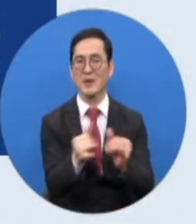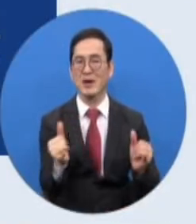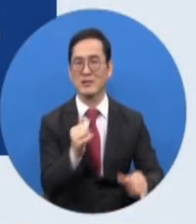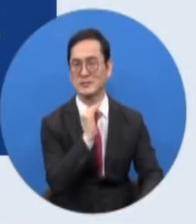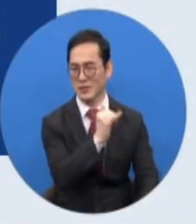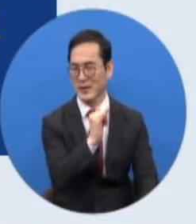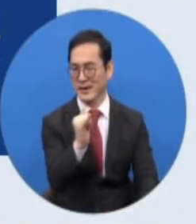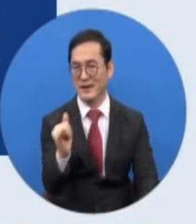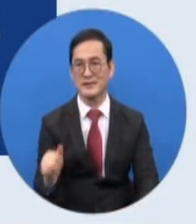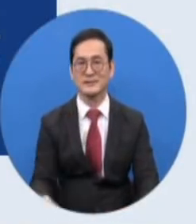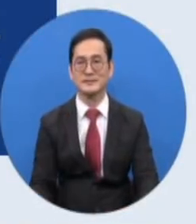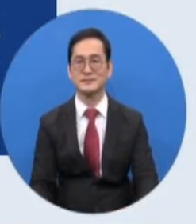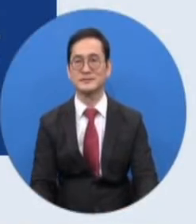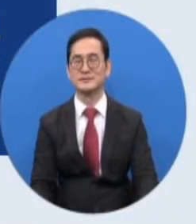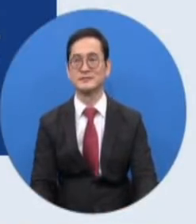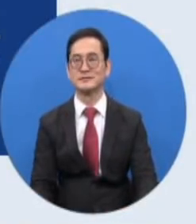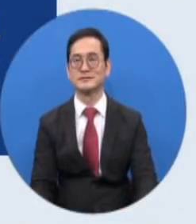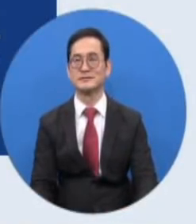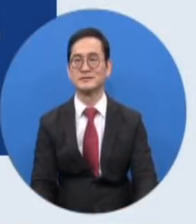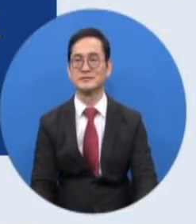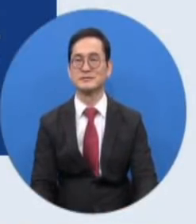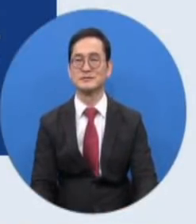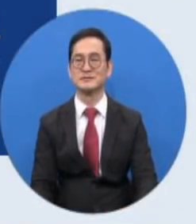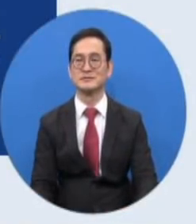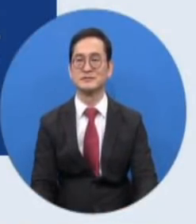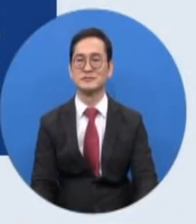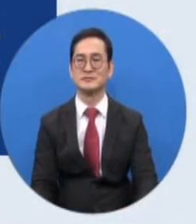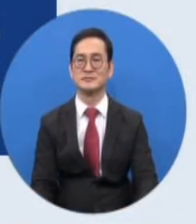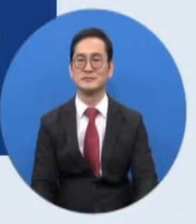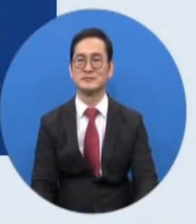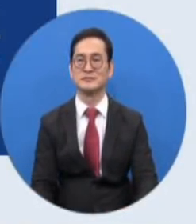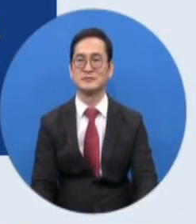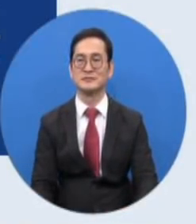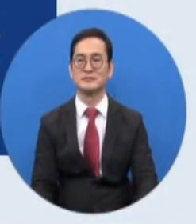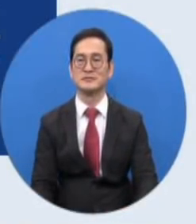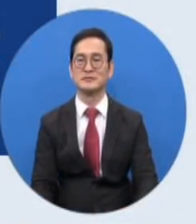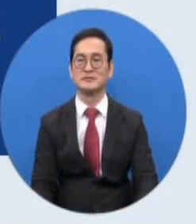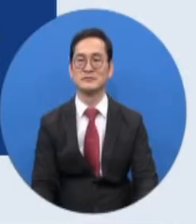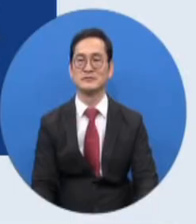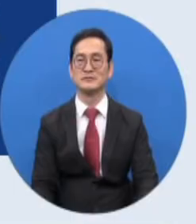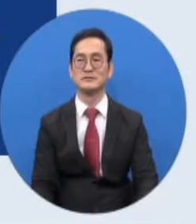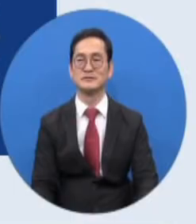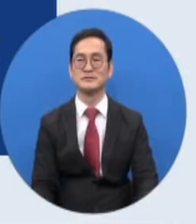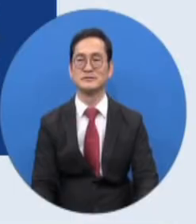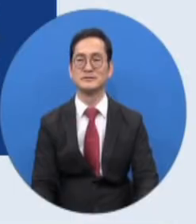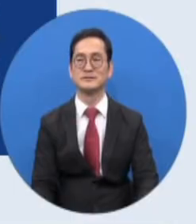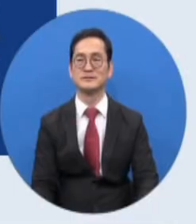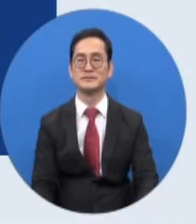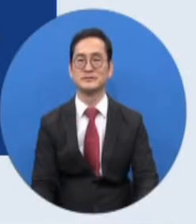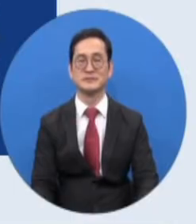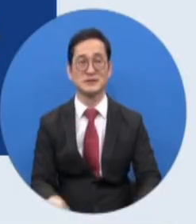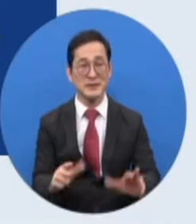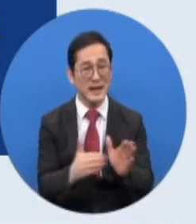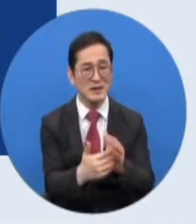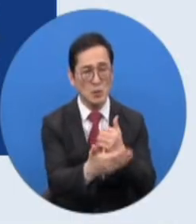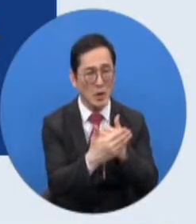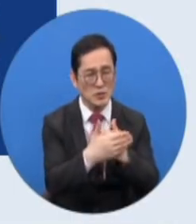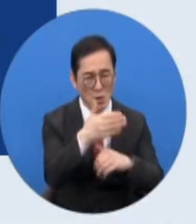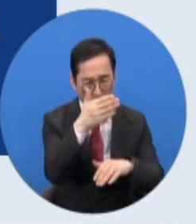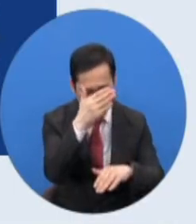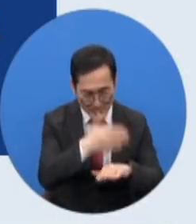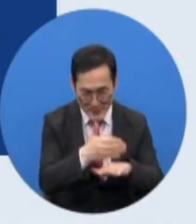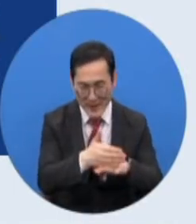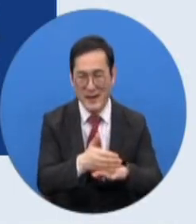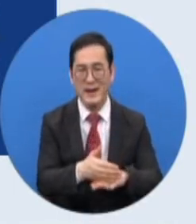그제부터 이틀 동안 172명 민주당 의원 전원, 80여 명 원외 지역위원장의 전화 많이 부족했다, 도와줘서 고맙다.